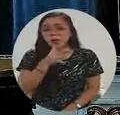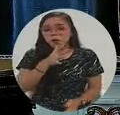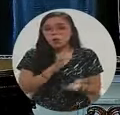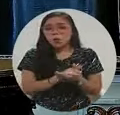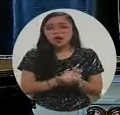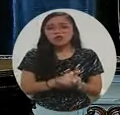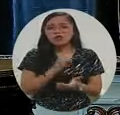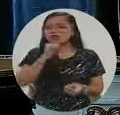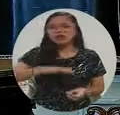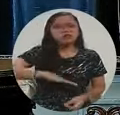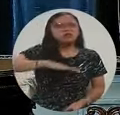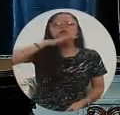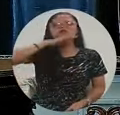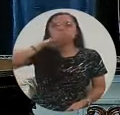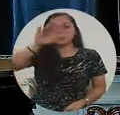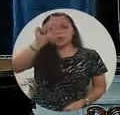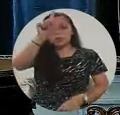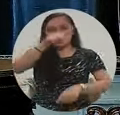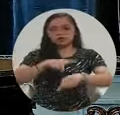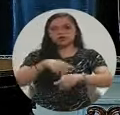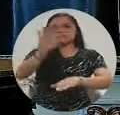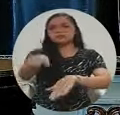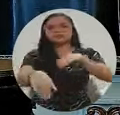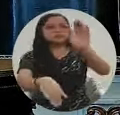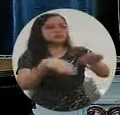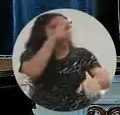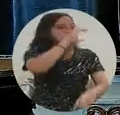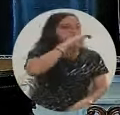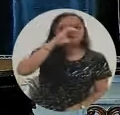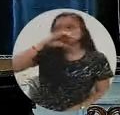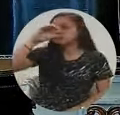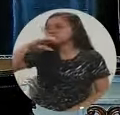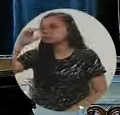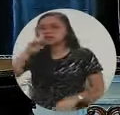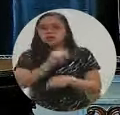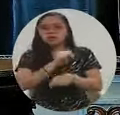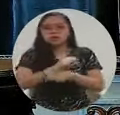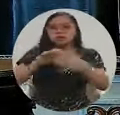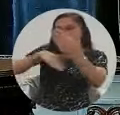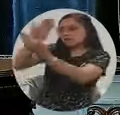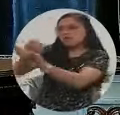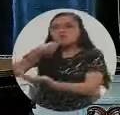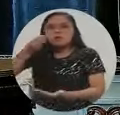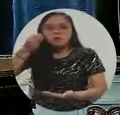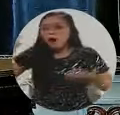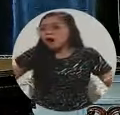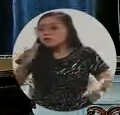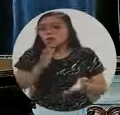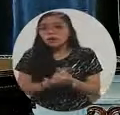asawa. One time nilakaw sa mangitag trabaho pagpauli niya wala niya ang asawa.